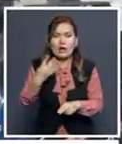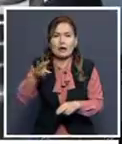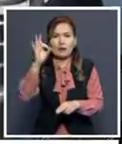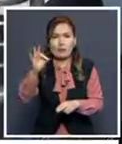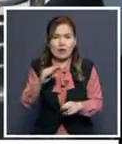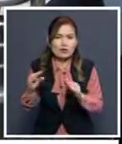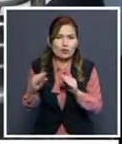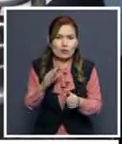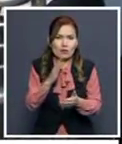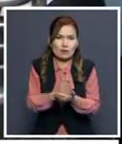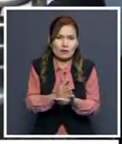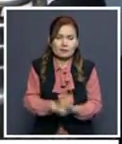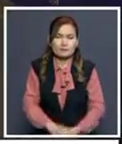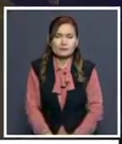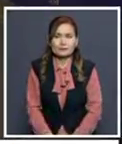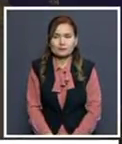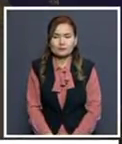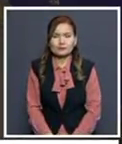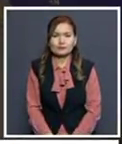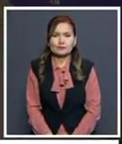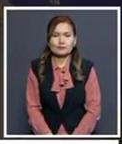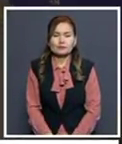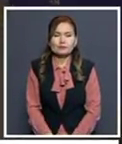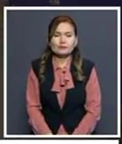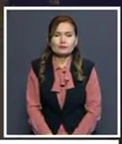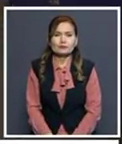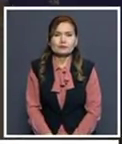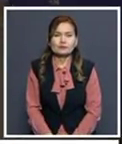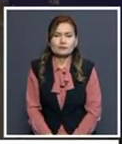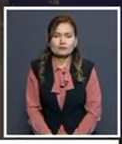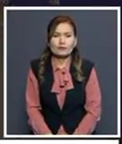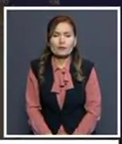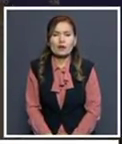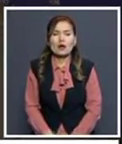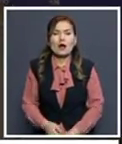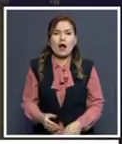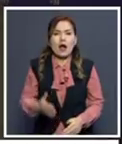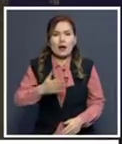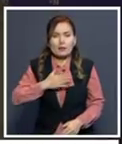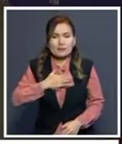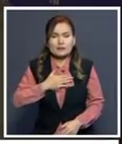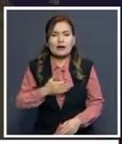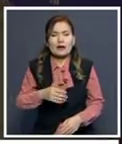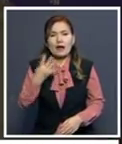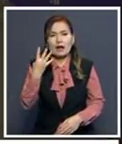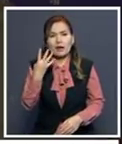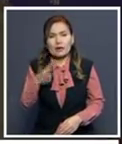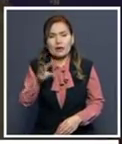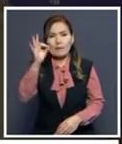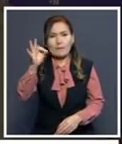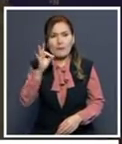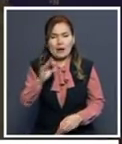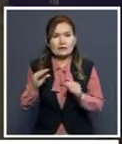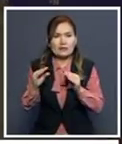ғана бар. Из этих 40%, которые у нас находятся, осы қолымызда бар 40% техниканың жартысынан көбі